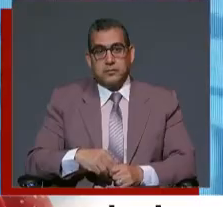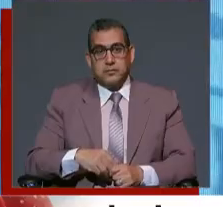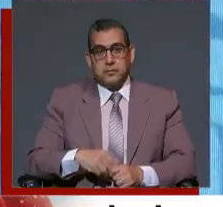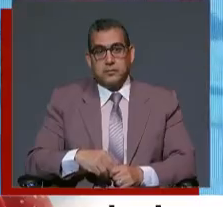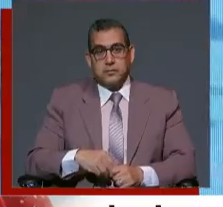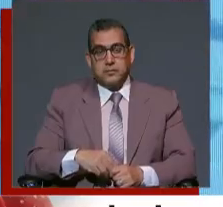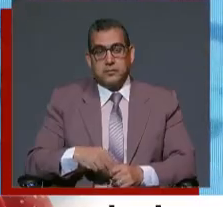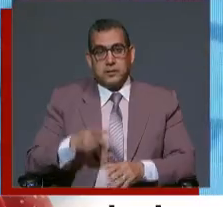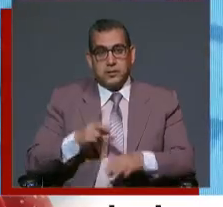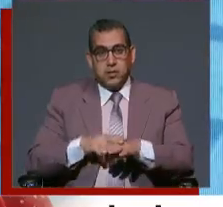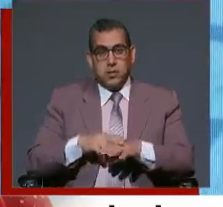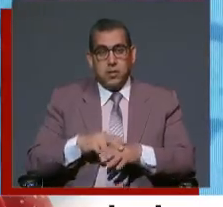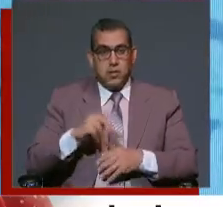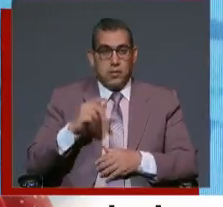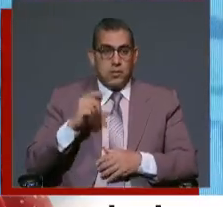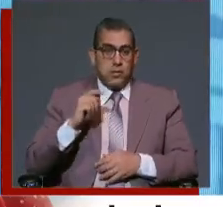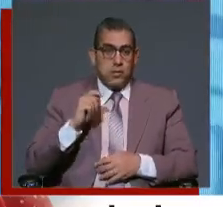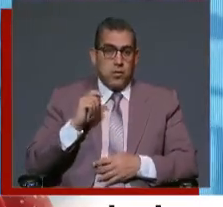المحافظ